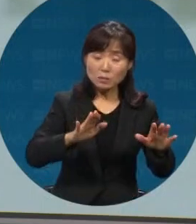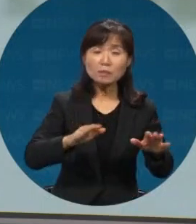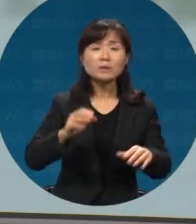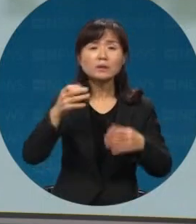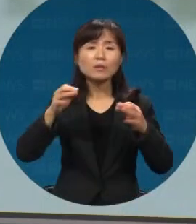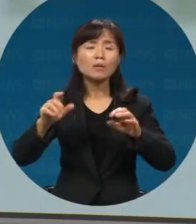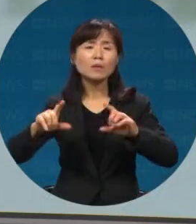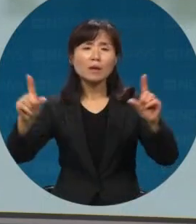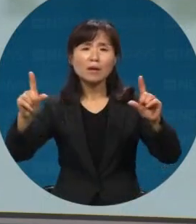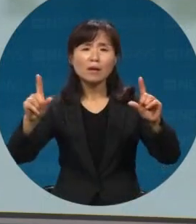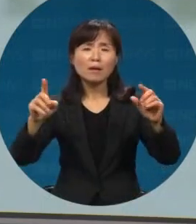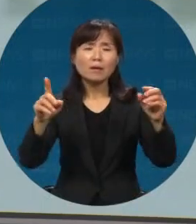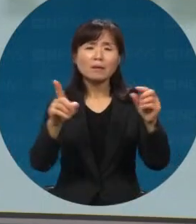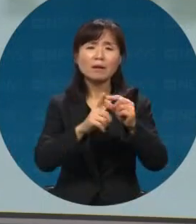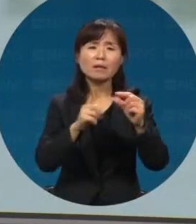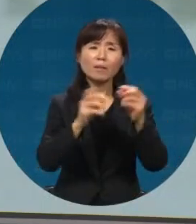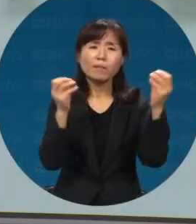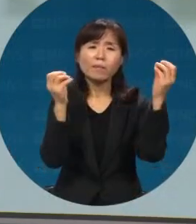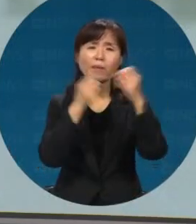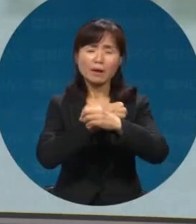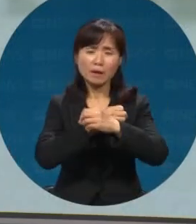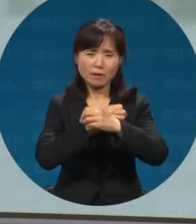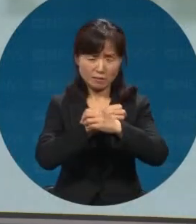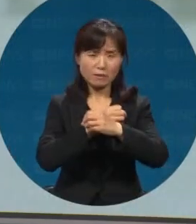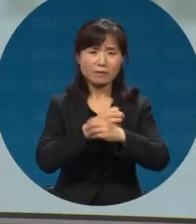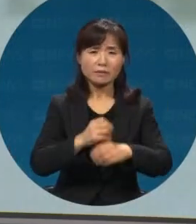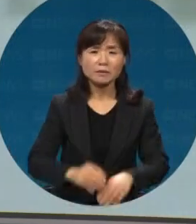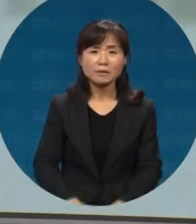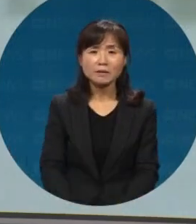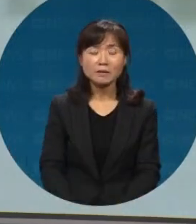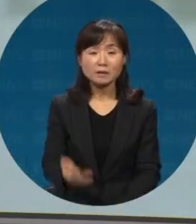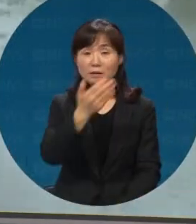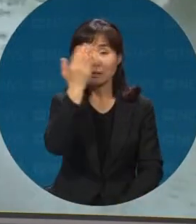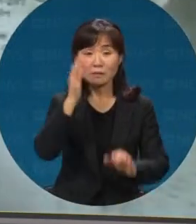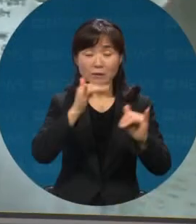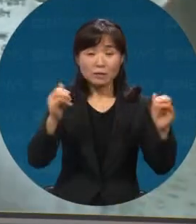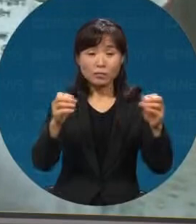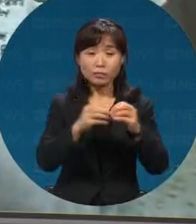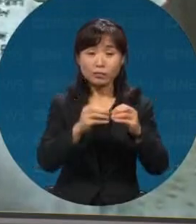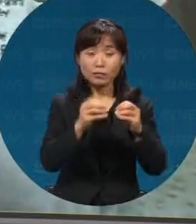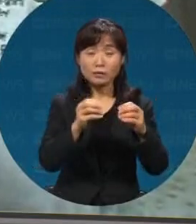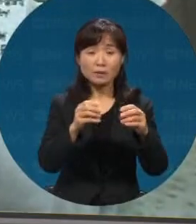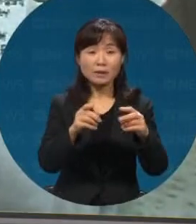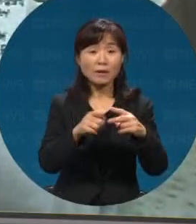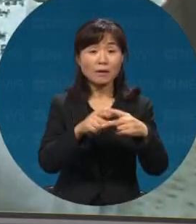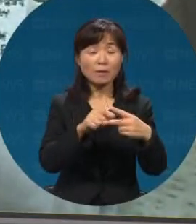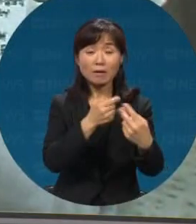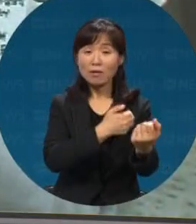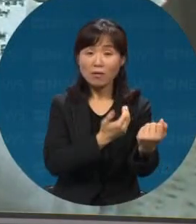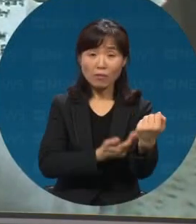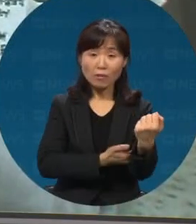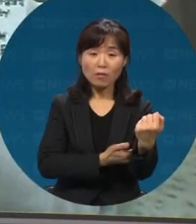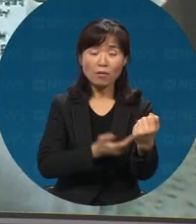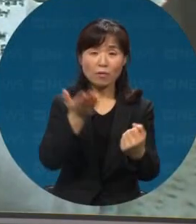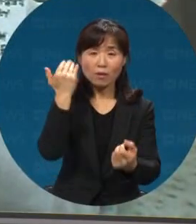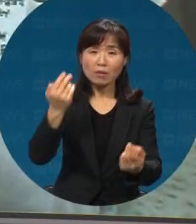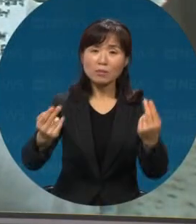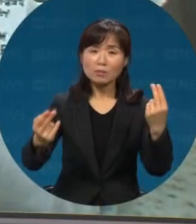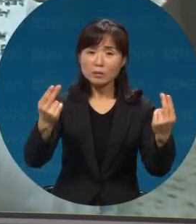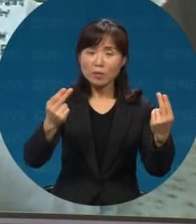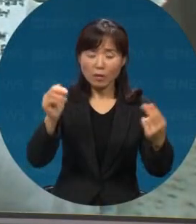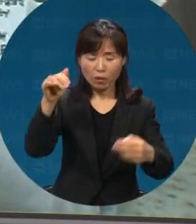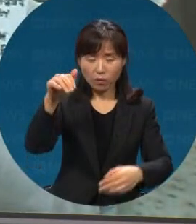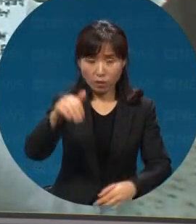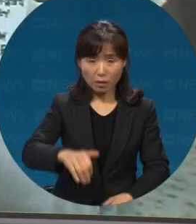누리꾼들의 모습이 온라인에서 논란이 되기도 했죠 젊은 세대 문해력이 과거에 비해서 떨어졌다라는 인식이